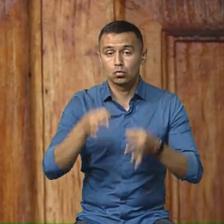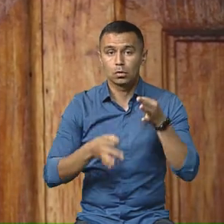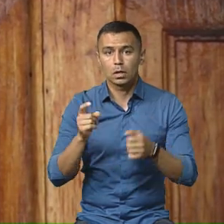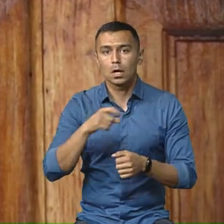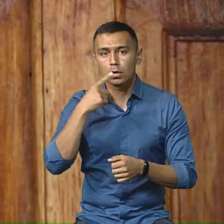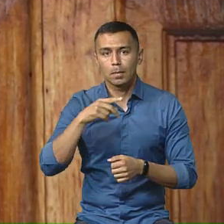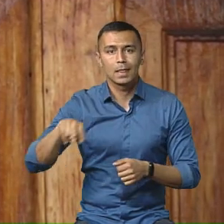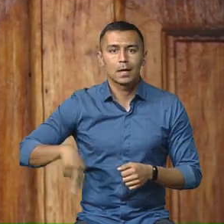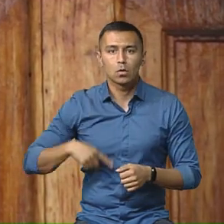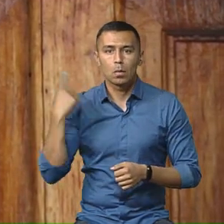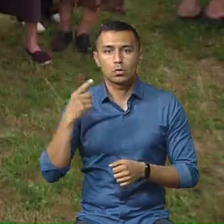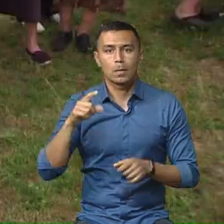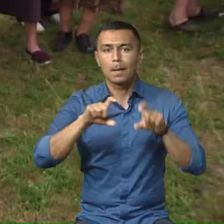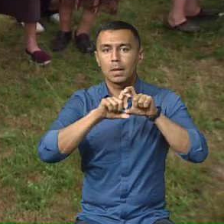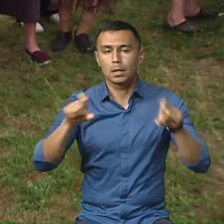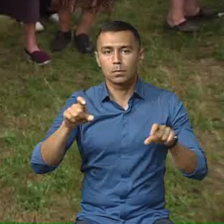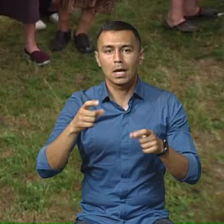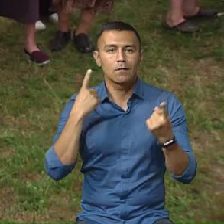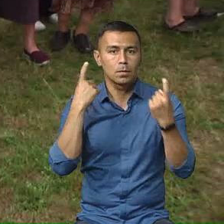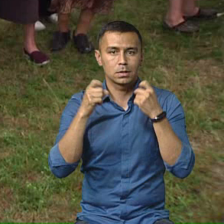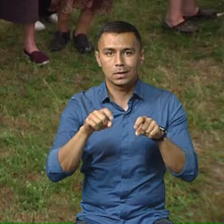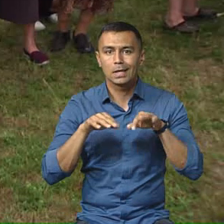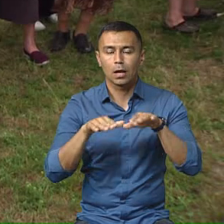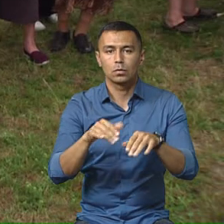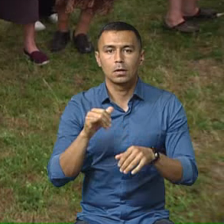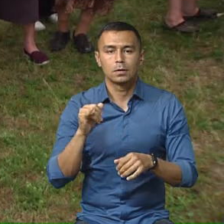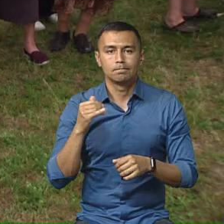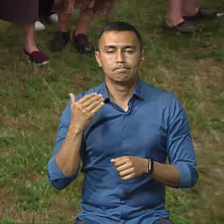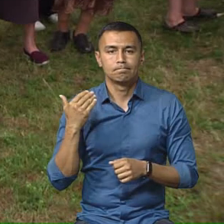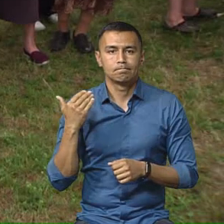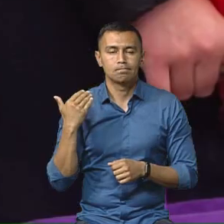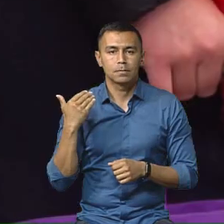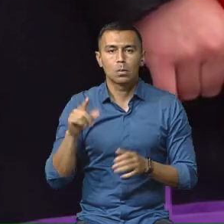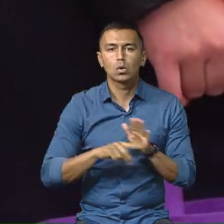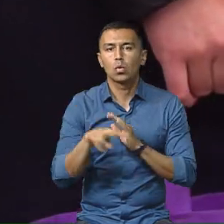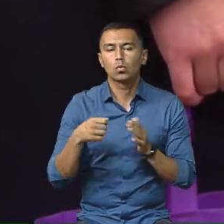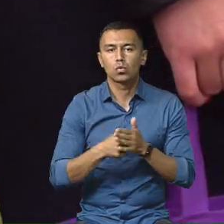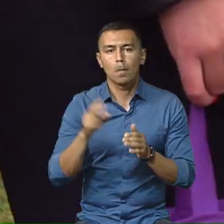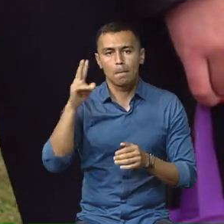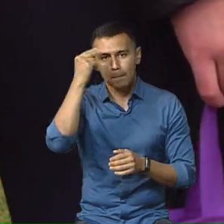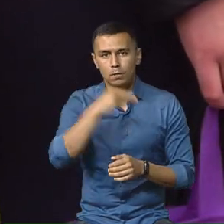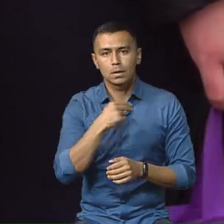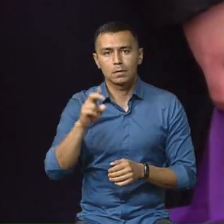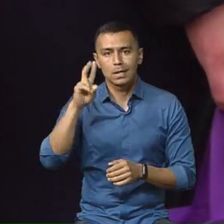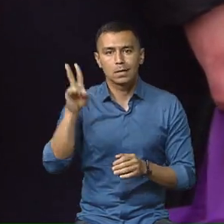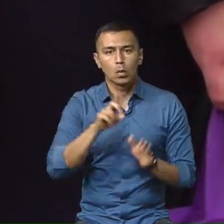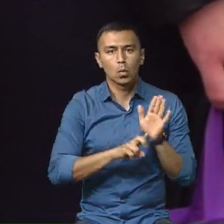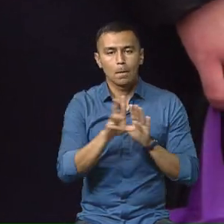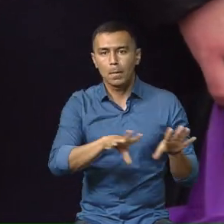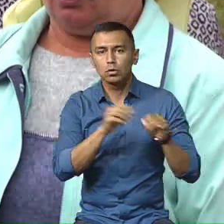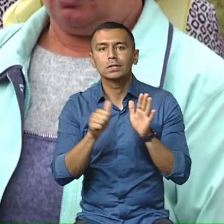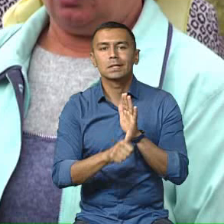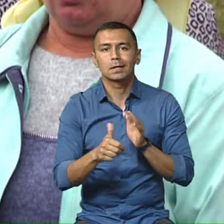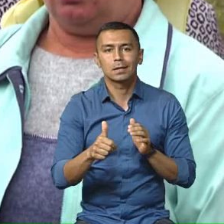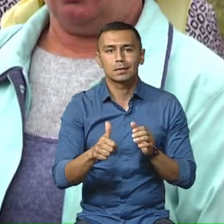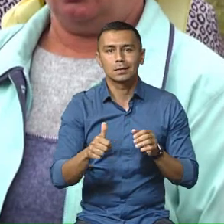словами директорки обласного департаменту інформаційної діяльності Інни Михайлової, з лютого до Православної церкви України перейшло 60